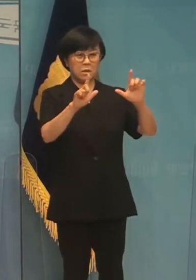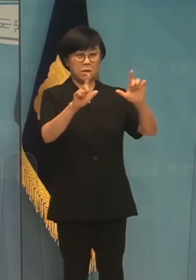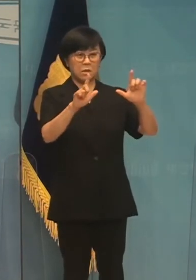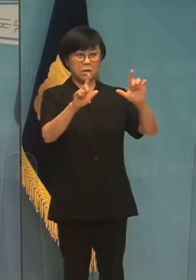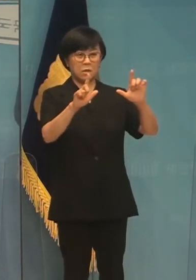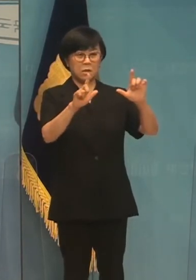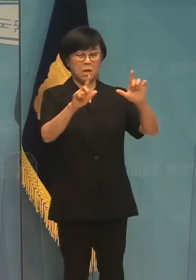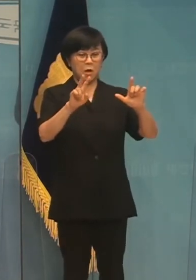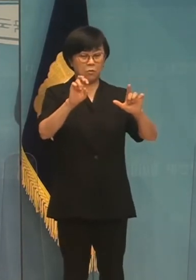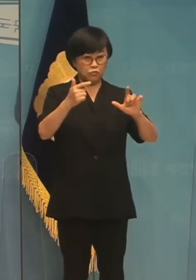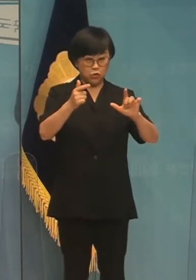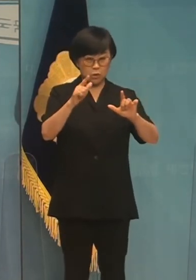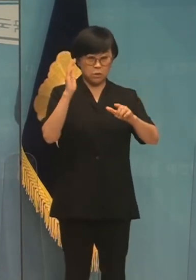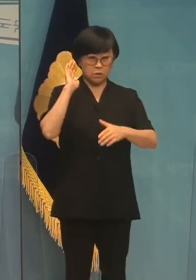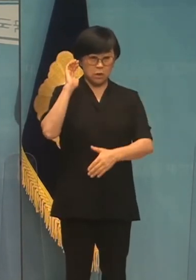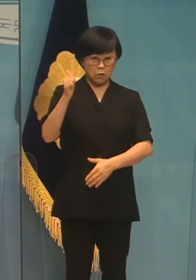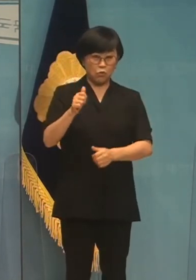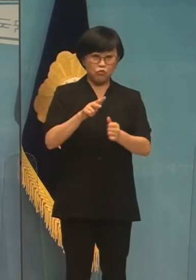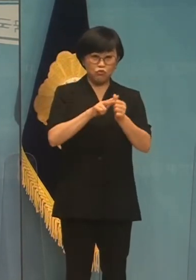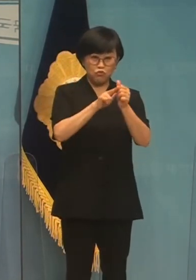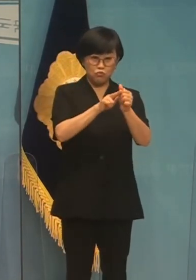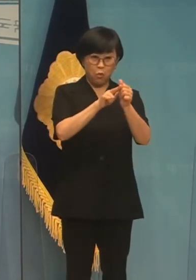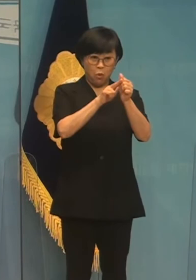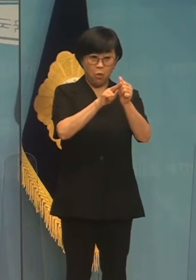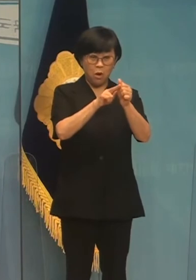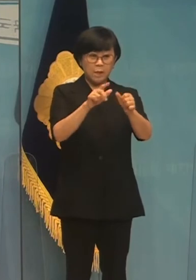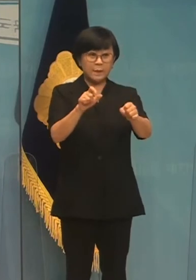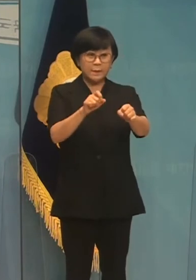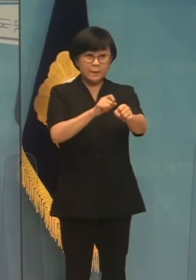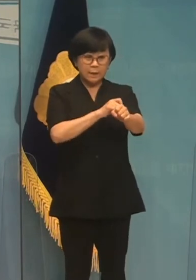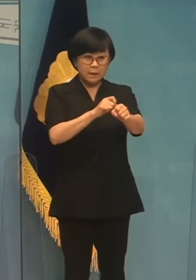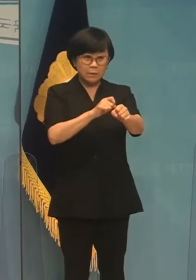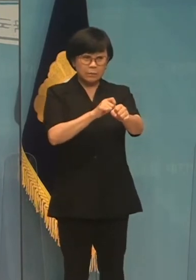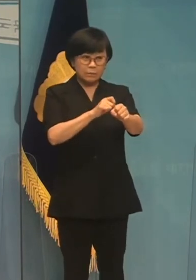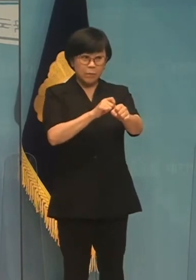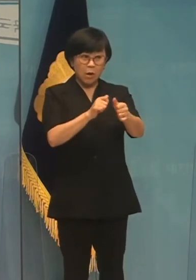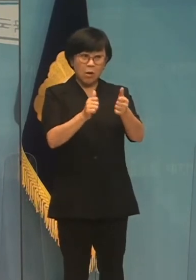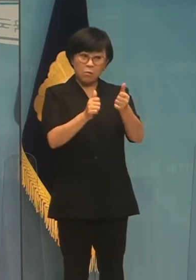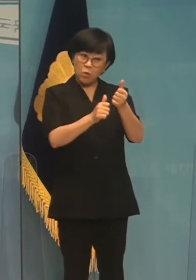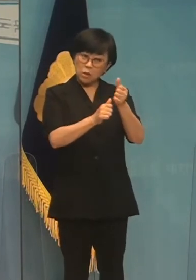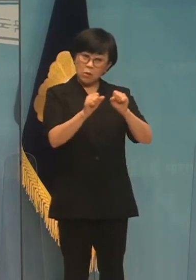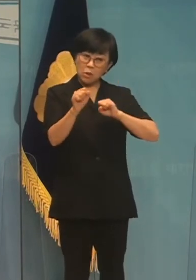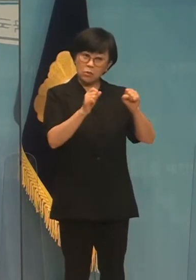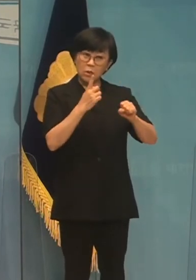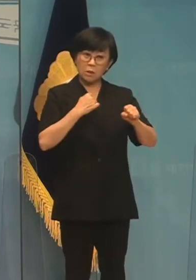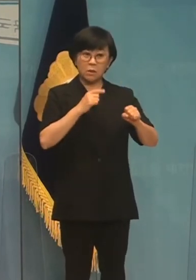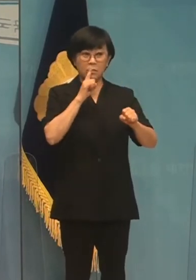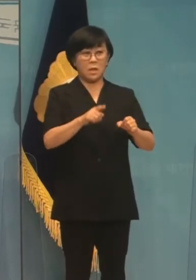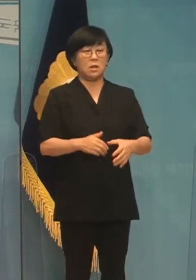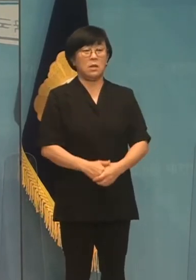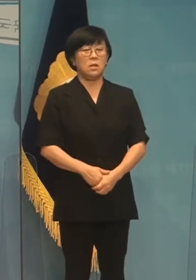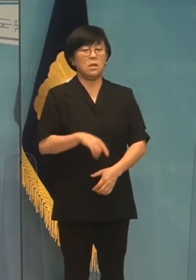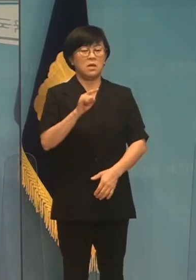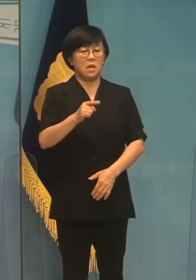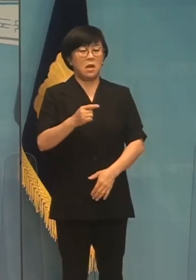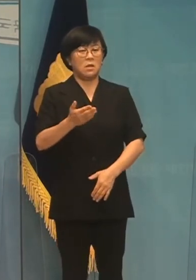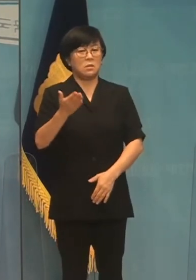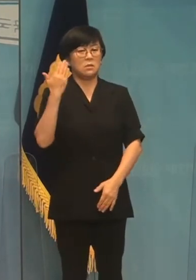2017년 문재인 대통령 후보의 특보로 활동했다는 점입니다. 이것이